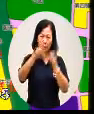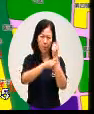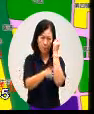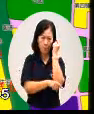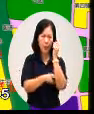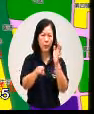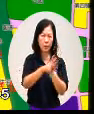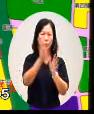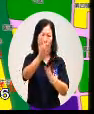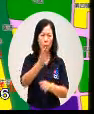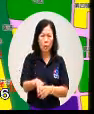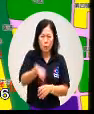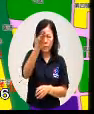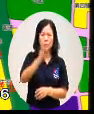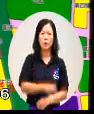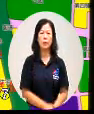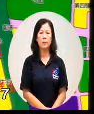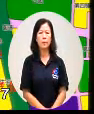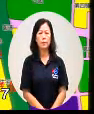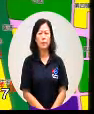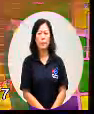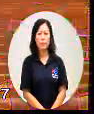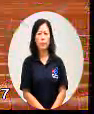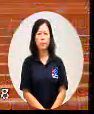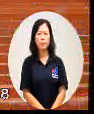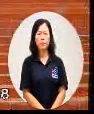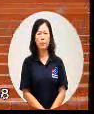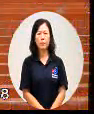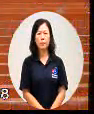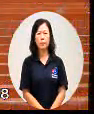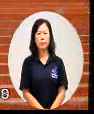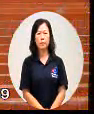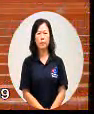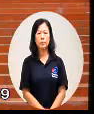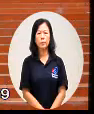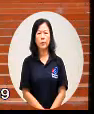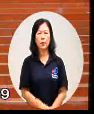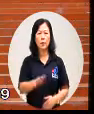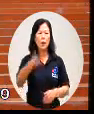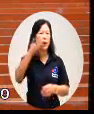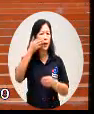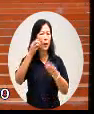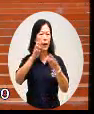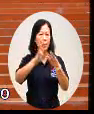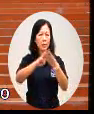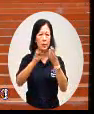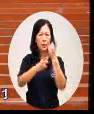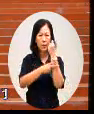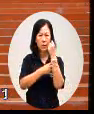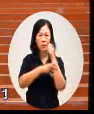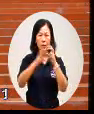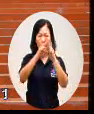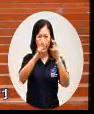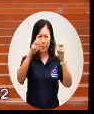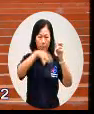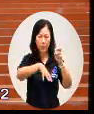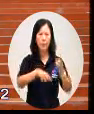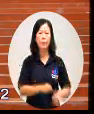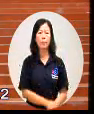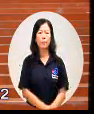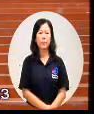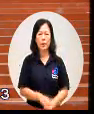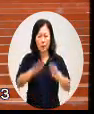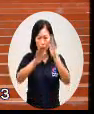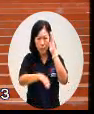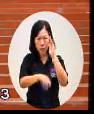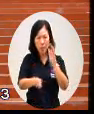地。好，来再来，按这蓝田里这仁寿宫妈祖庙下卡一